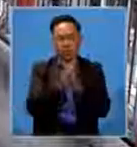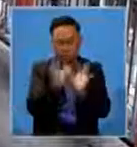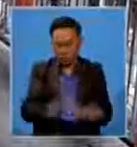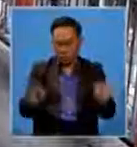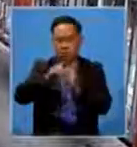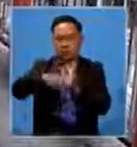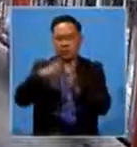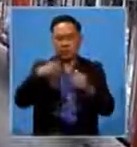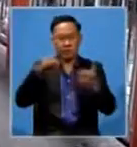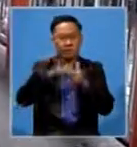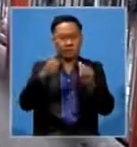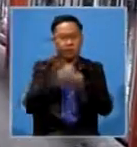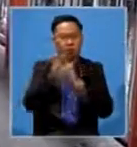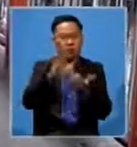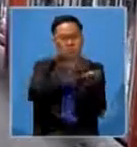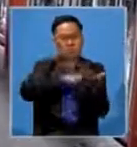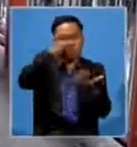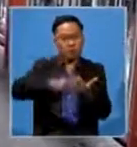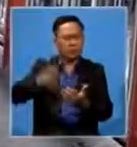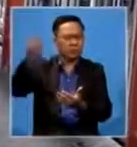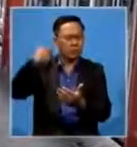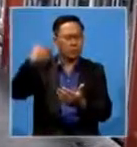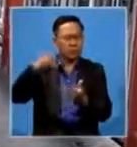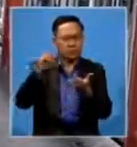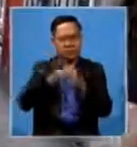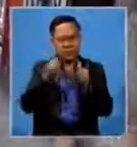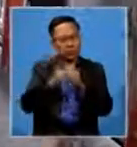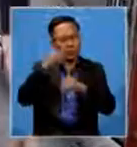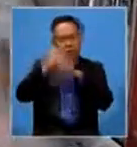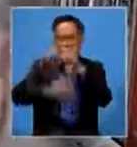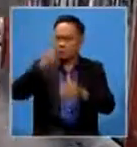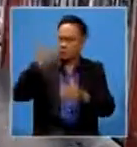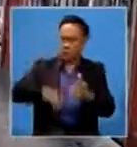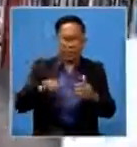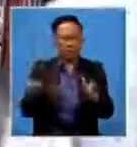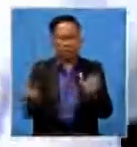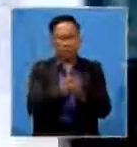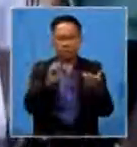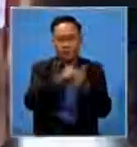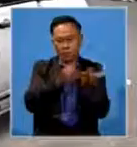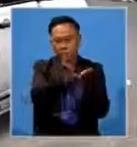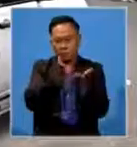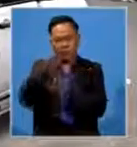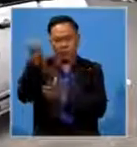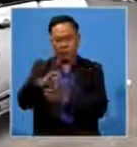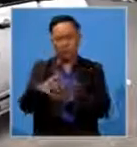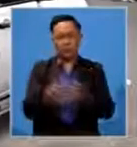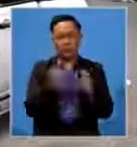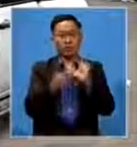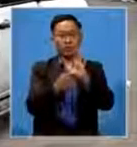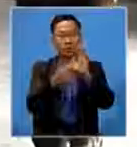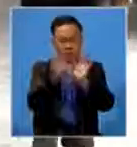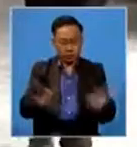ไทยในช่วงก่อนหน้านี้ไม่สามารถก้าวข้ามไปสู่ทางออกที่มั่นคงในทุกมิติได้โดยเฉพาะเรื่องเศรษฐกิจ